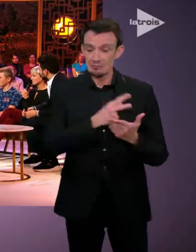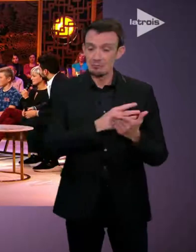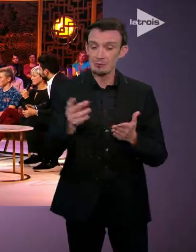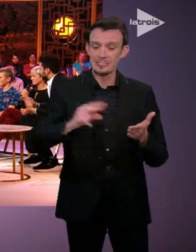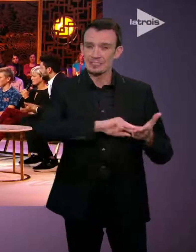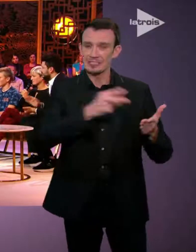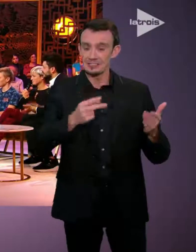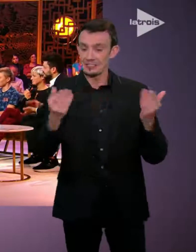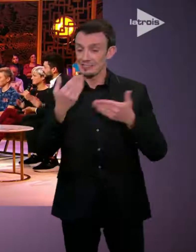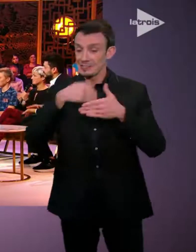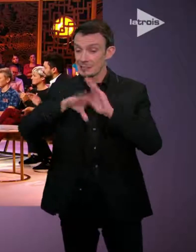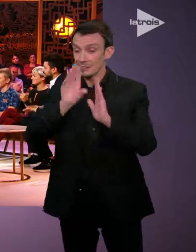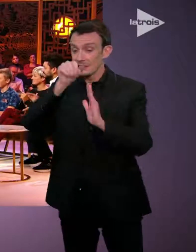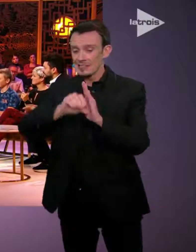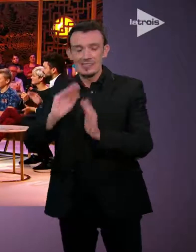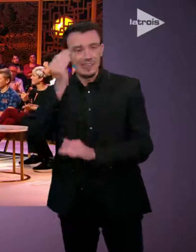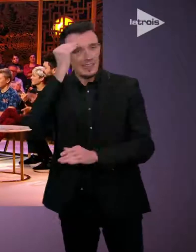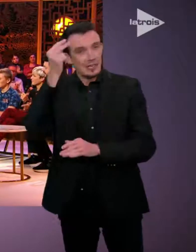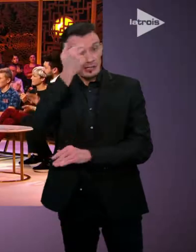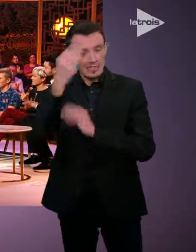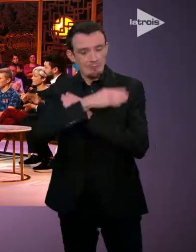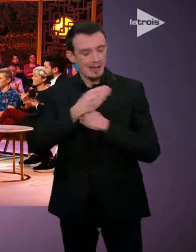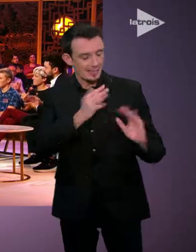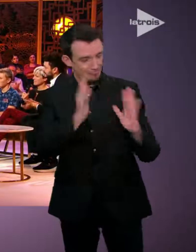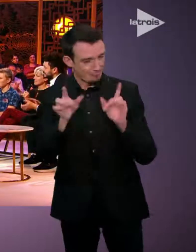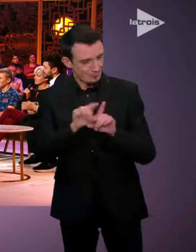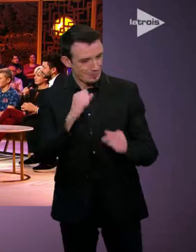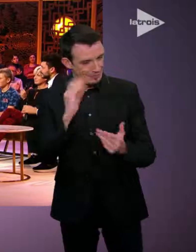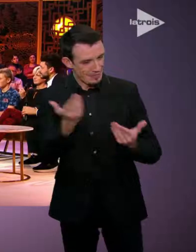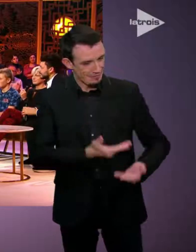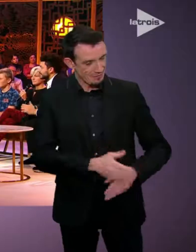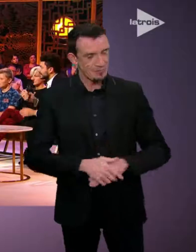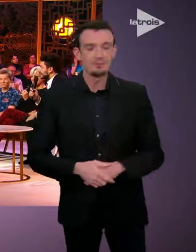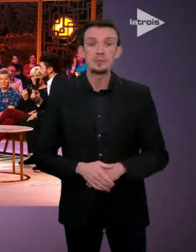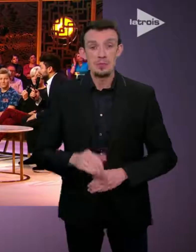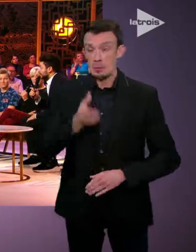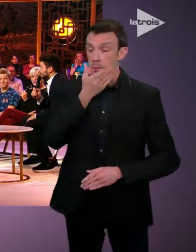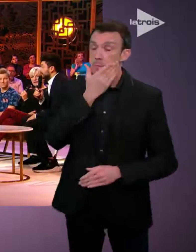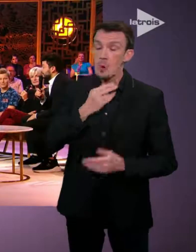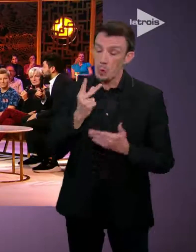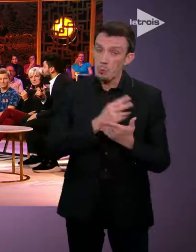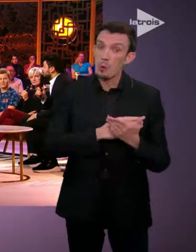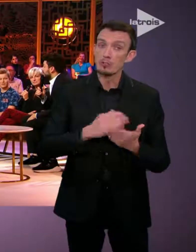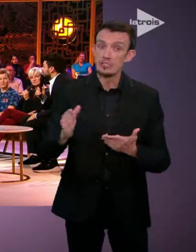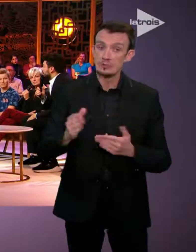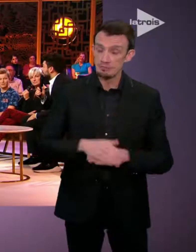bien sûr, parce que c'est un beau projet. Kev.